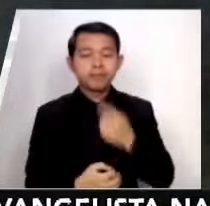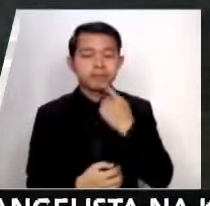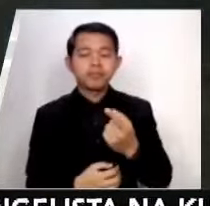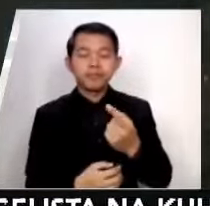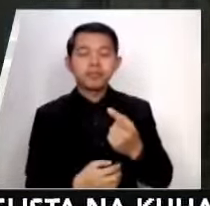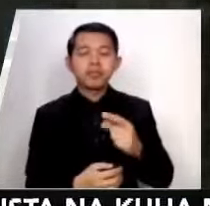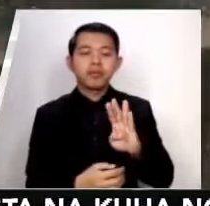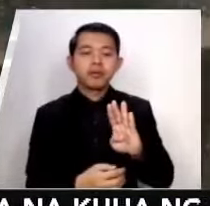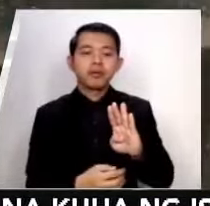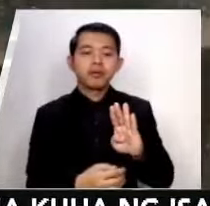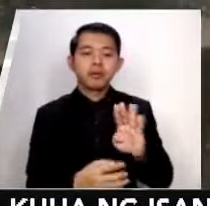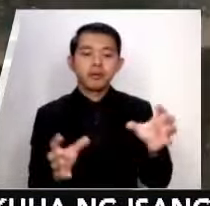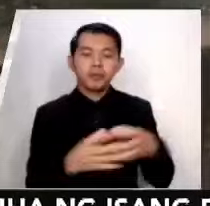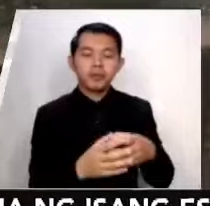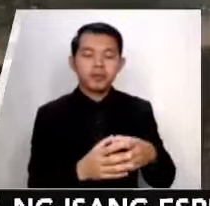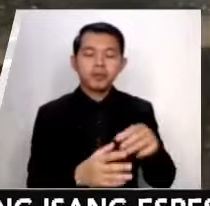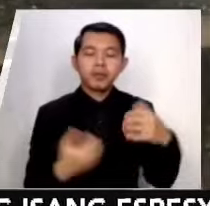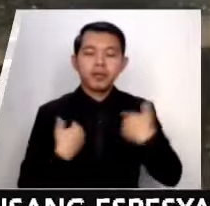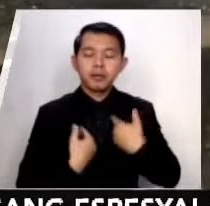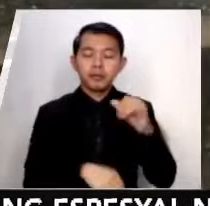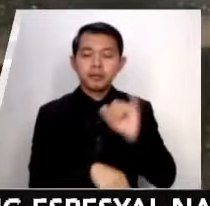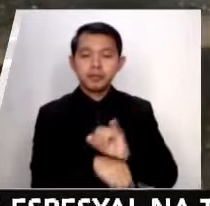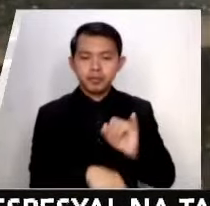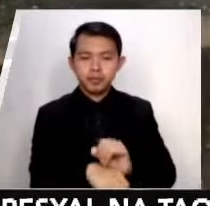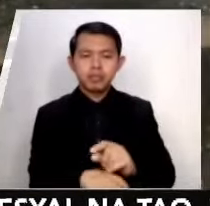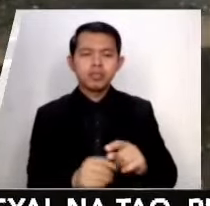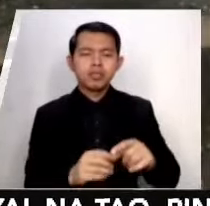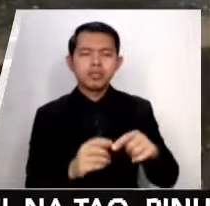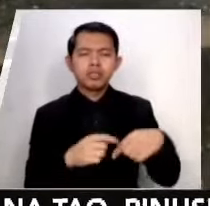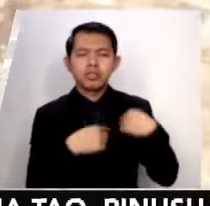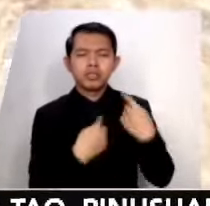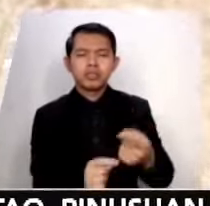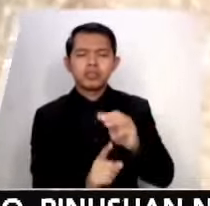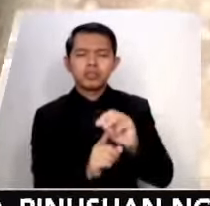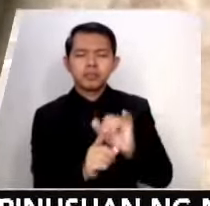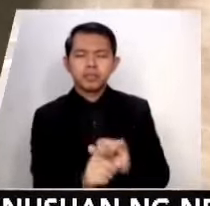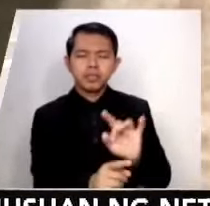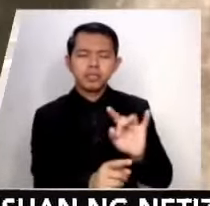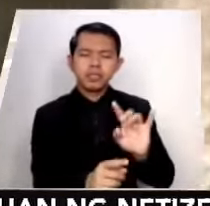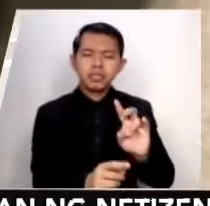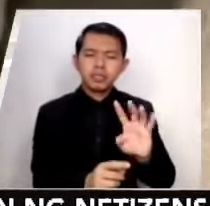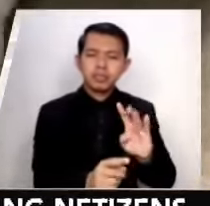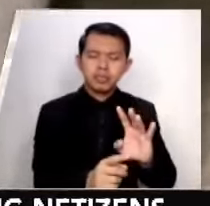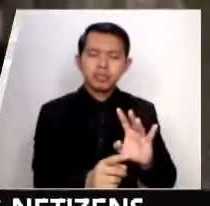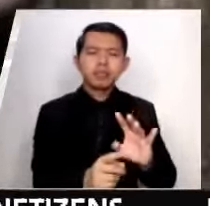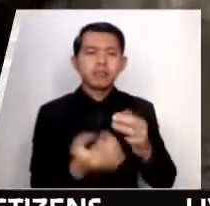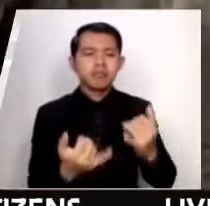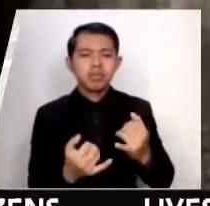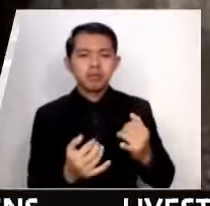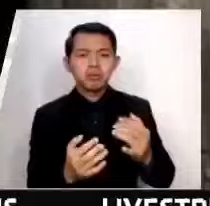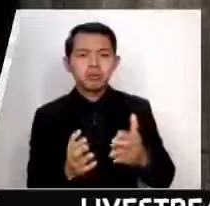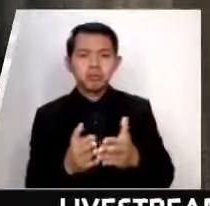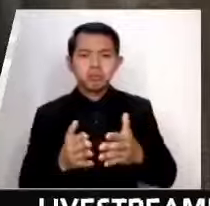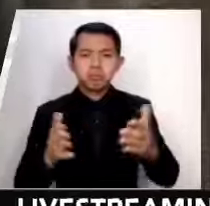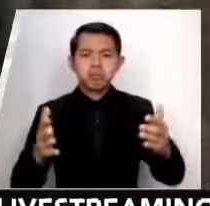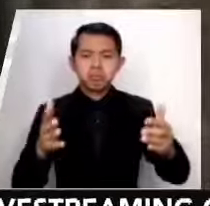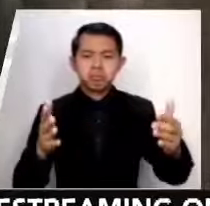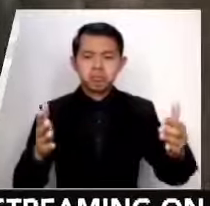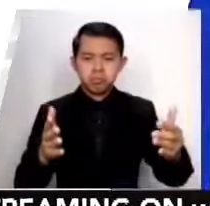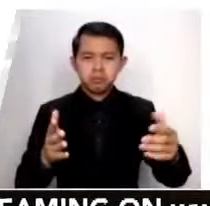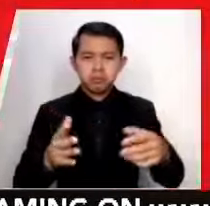24 na barangay noong May 17, lumobo na sa halos 500 ang mga barangay na apektado ng ASF sa buong